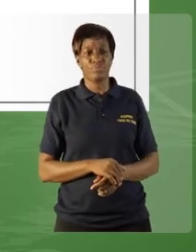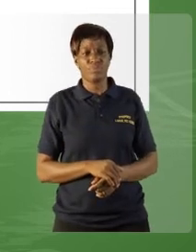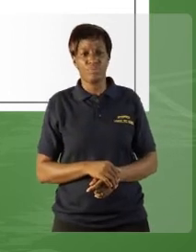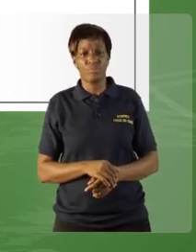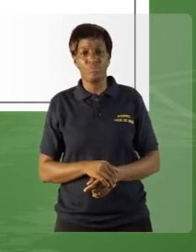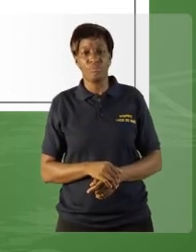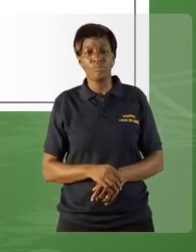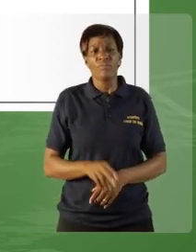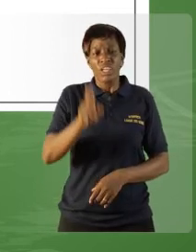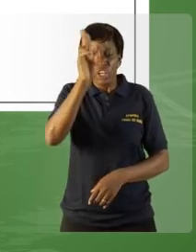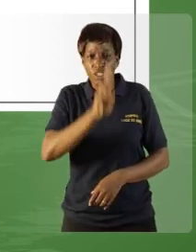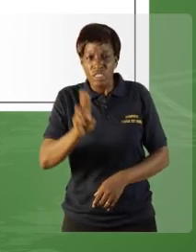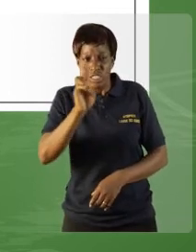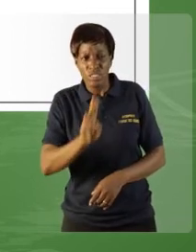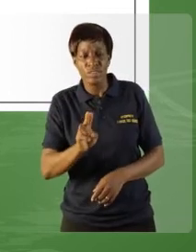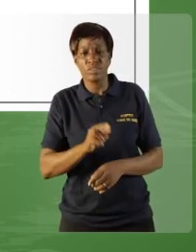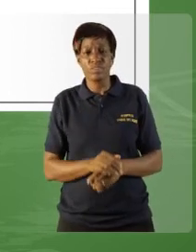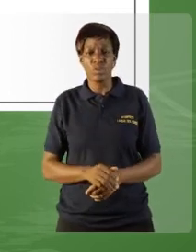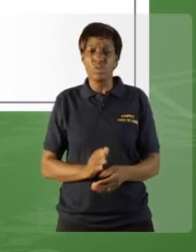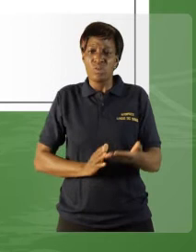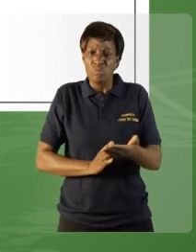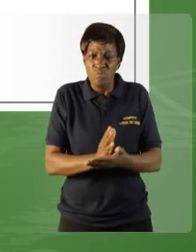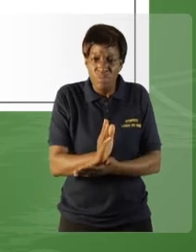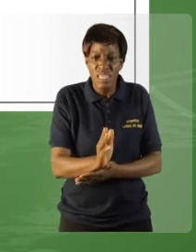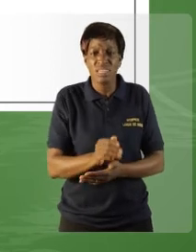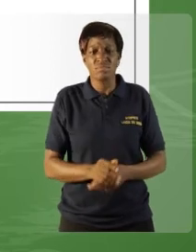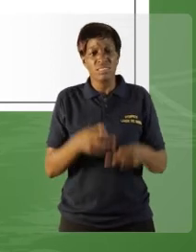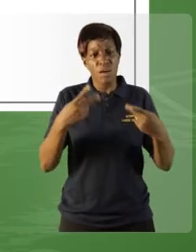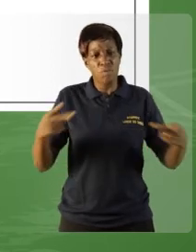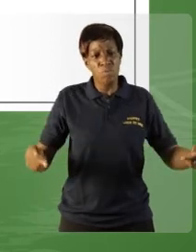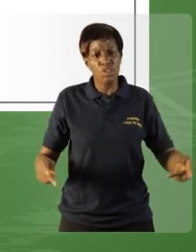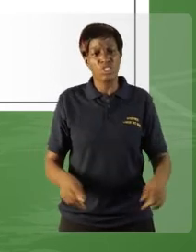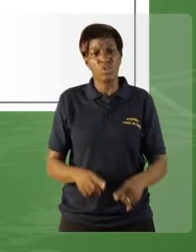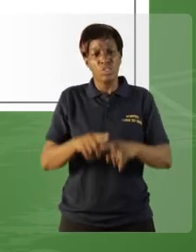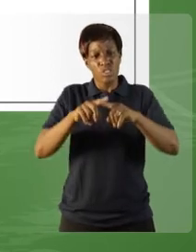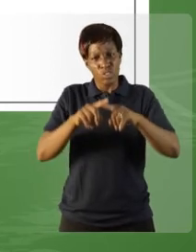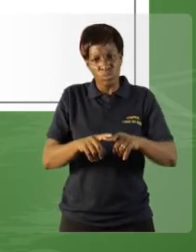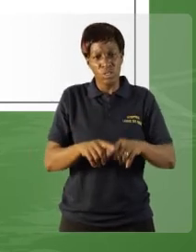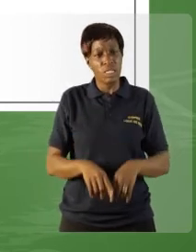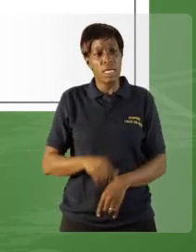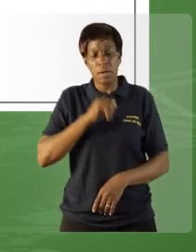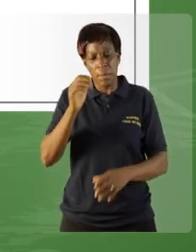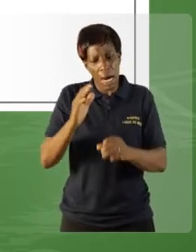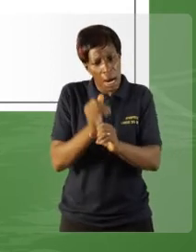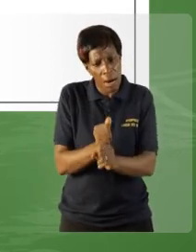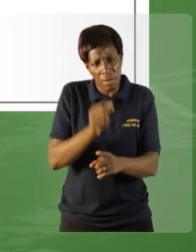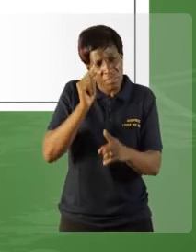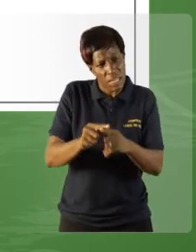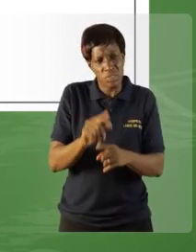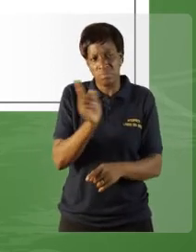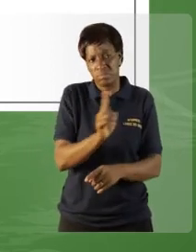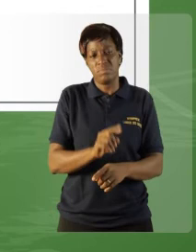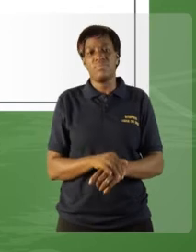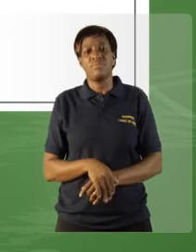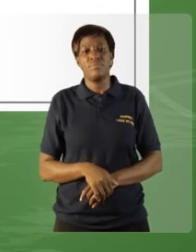Nous avons une utilisation correcte des propositions subordonnées. Nous n'avons pas d'abréviation. Nous continuons